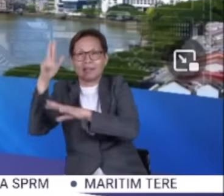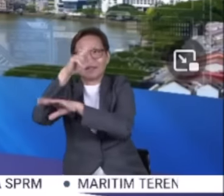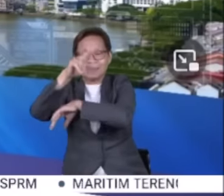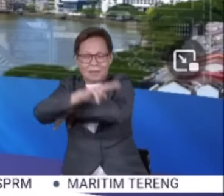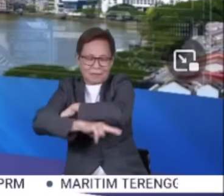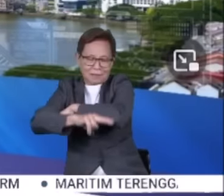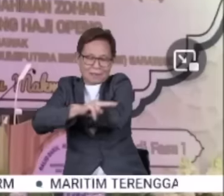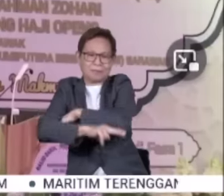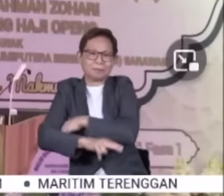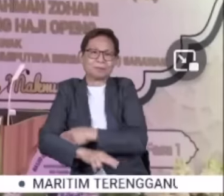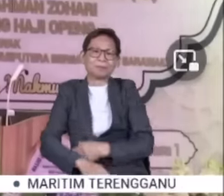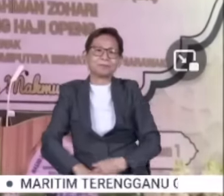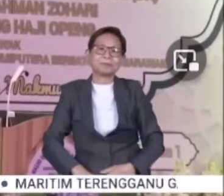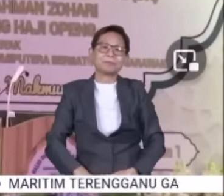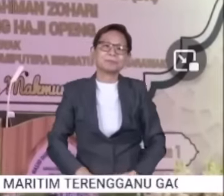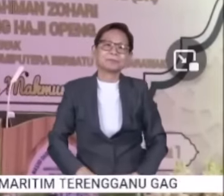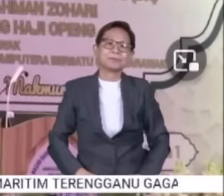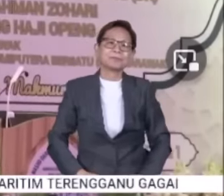negeri.